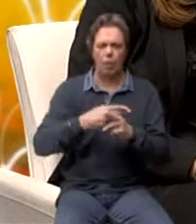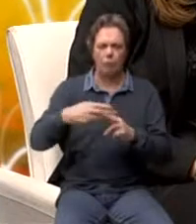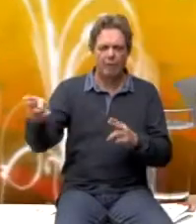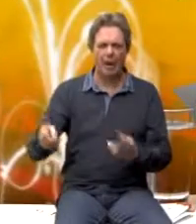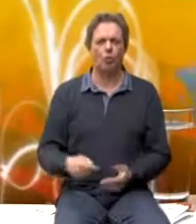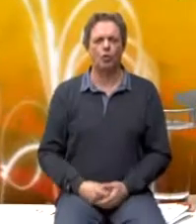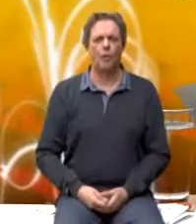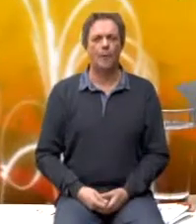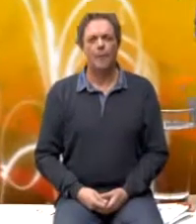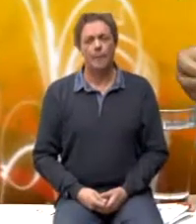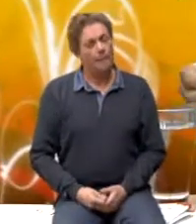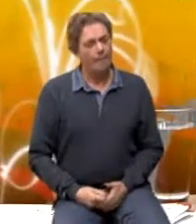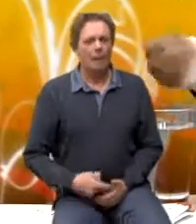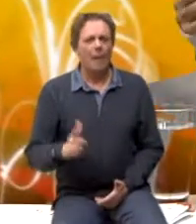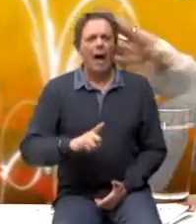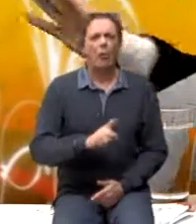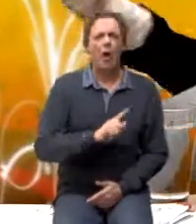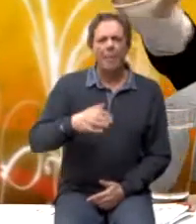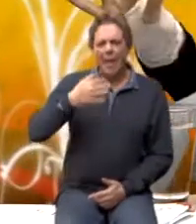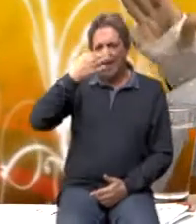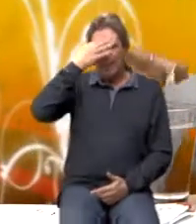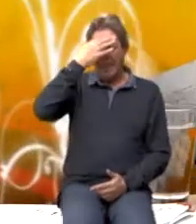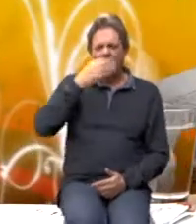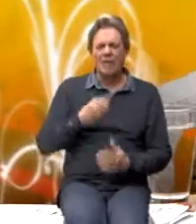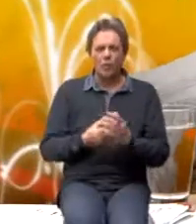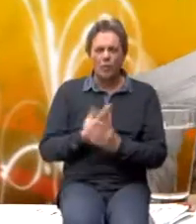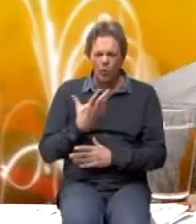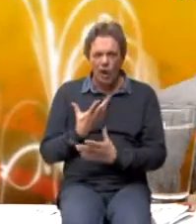neki nesavjesni proizvođač malo ne zatuje.